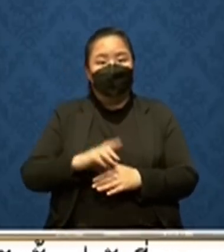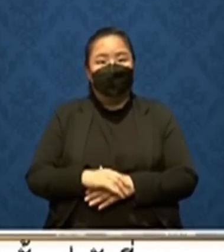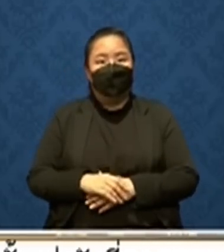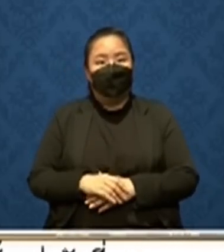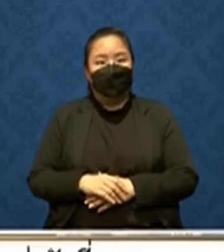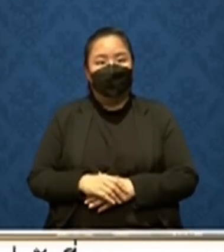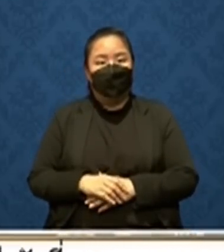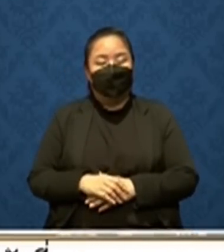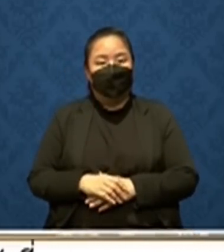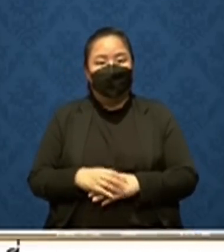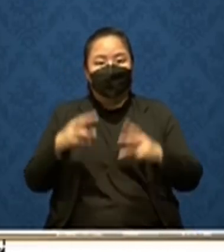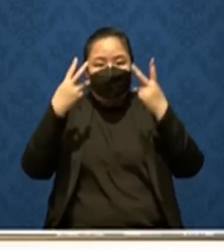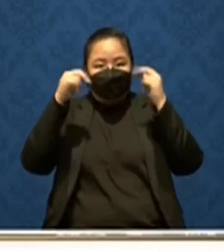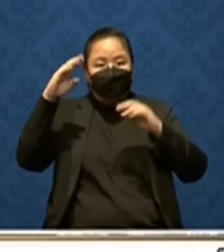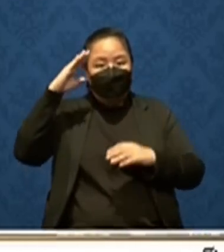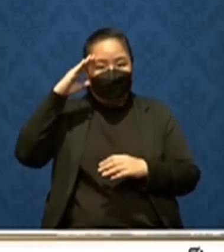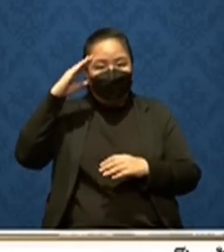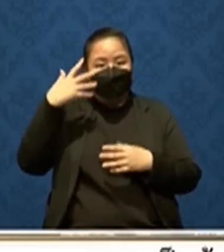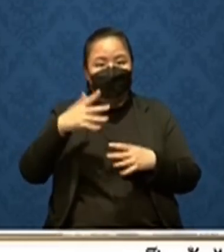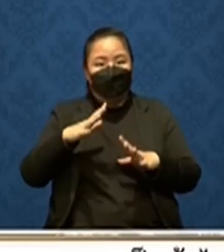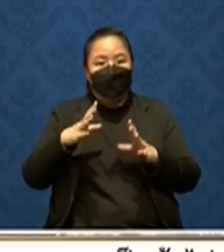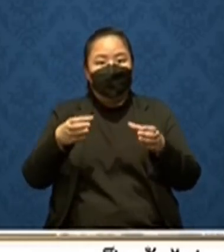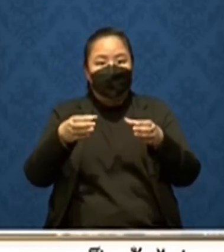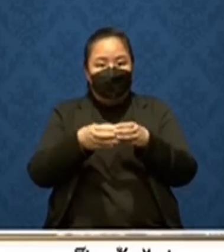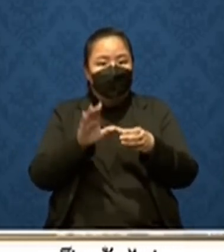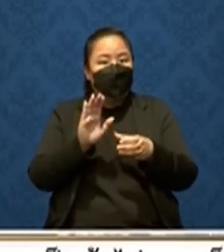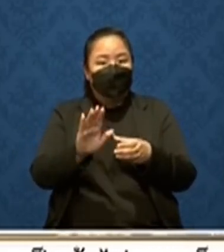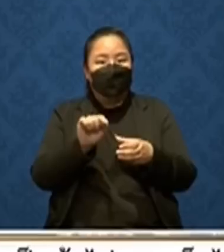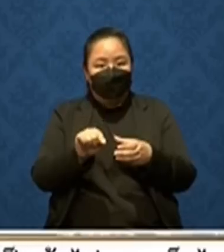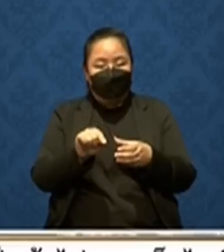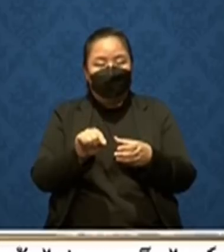มีคนเอกประยุทธ์จันทร์โอชาและพวกพ้อง